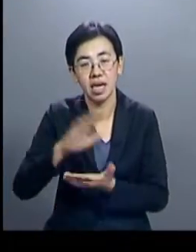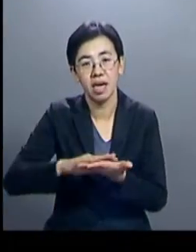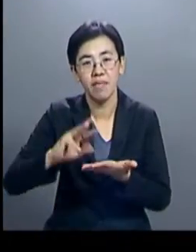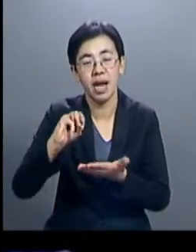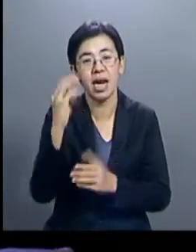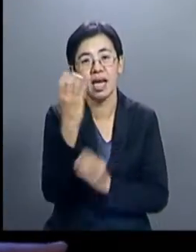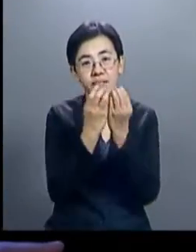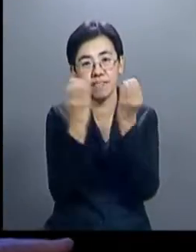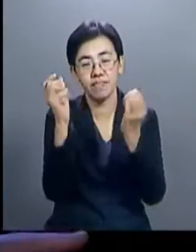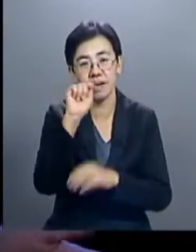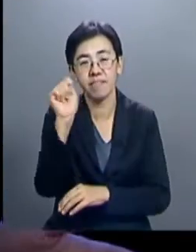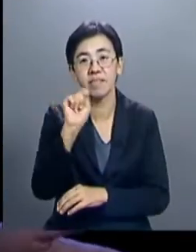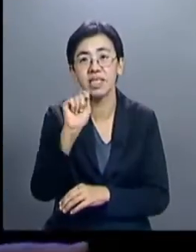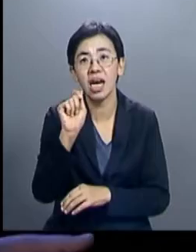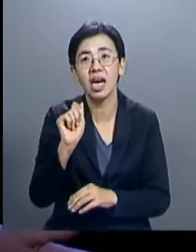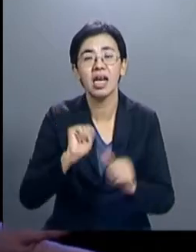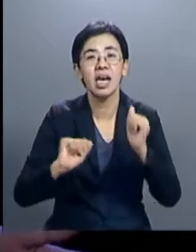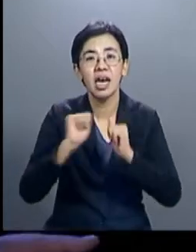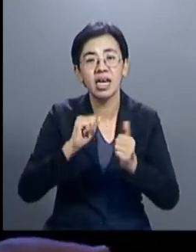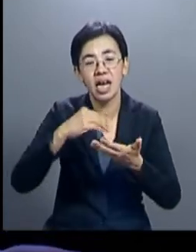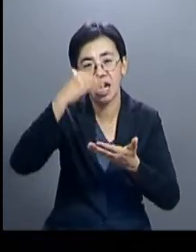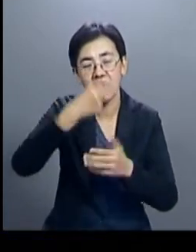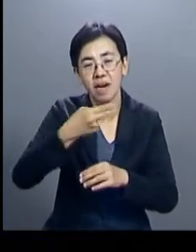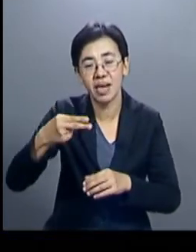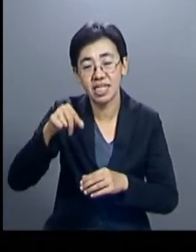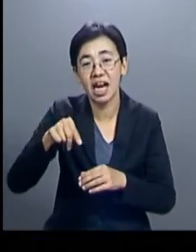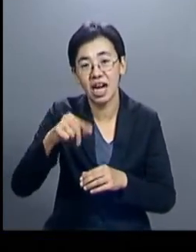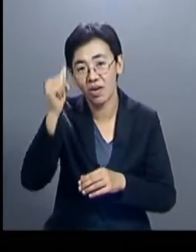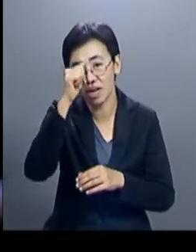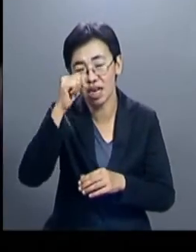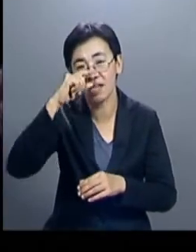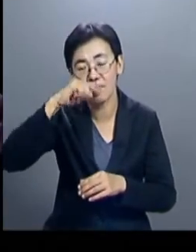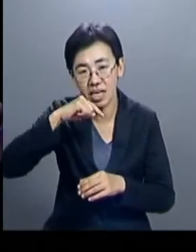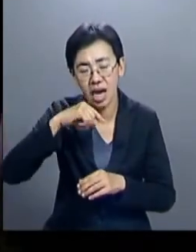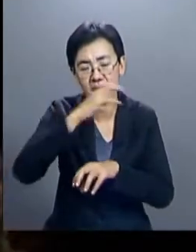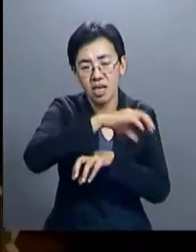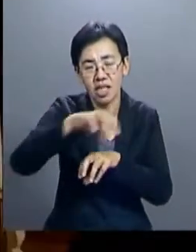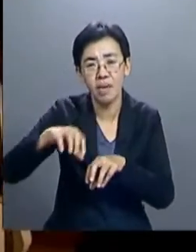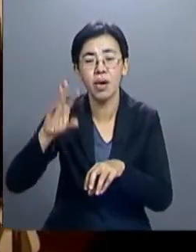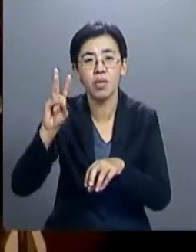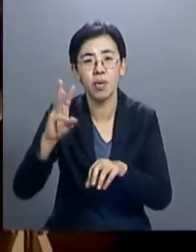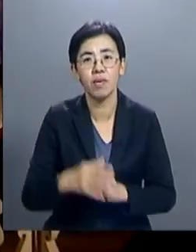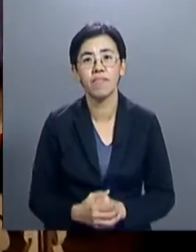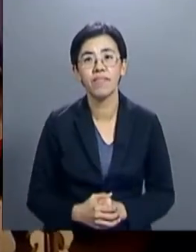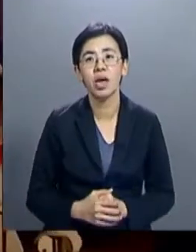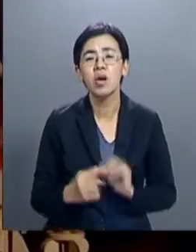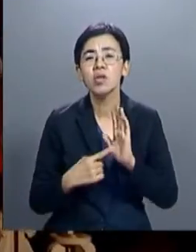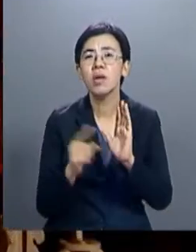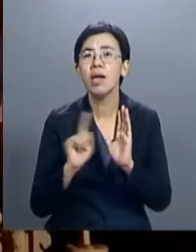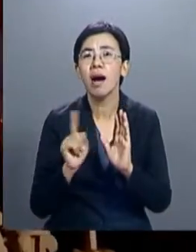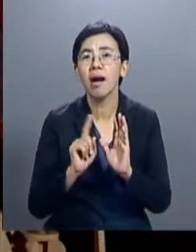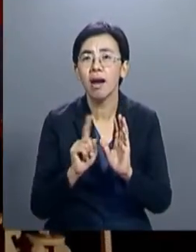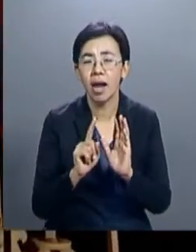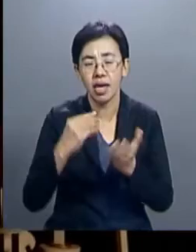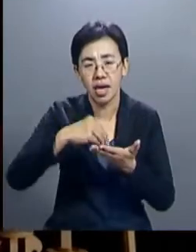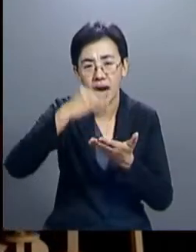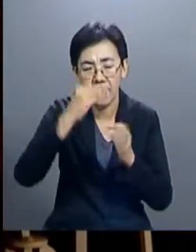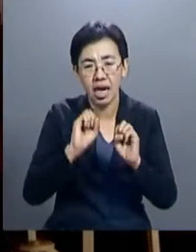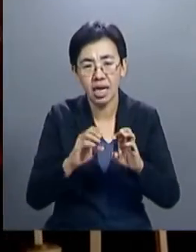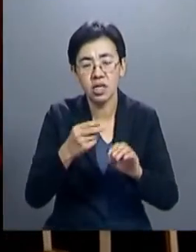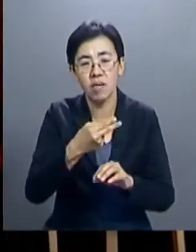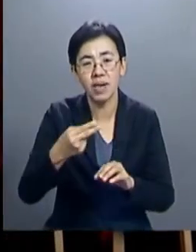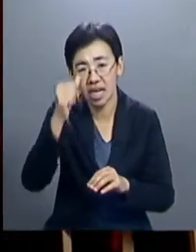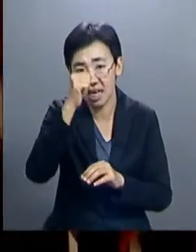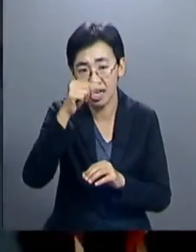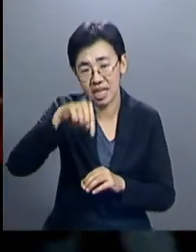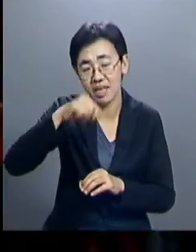สตร์นำเสนอการแสดงของนักเรียนภาษาฮินดีในประเทศไทยจาก6สถาบัน แสดงให้เห็นถึงแนวโน้มการเรียนการสอนภาษาฮินดี